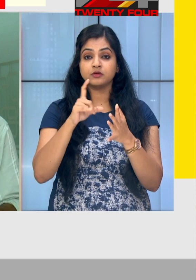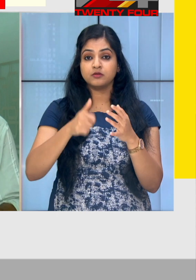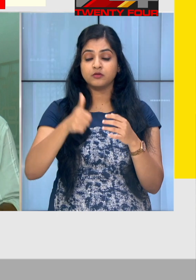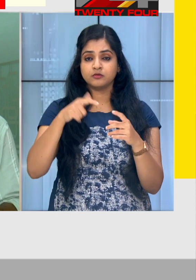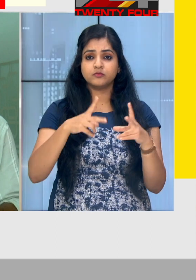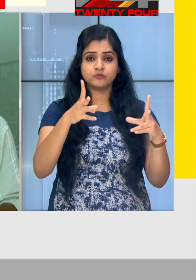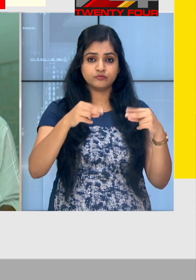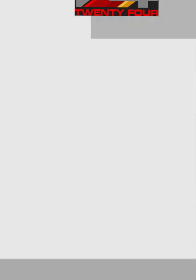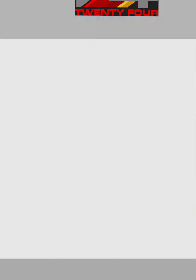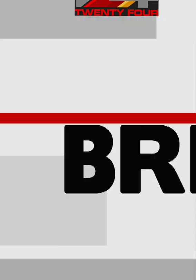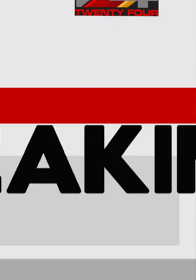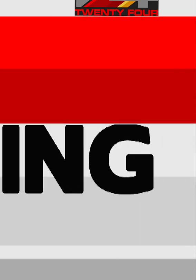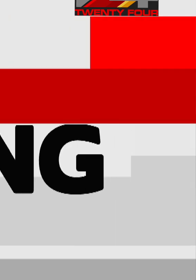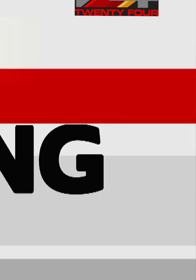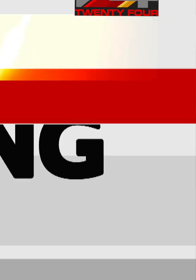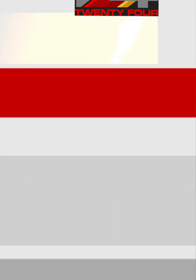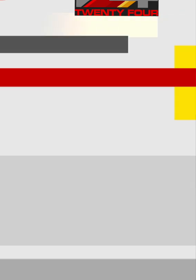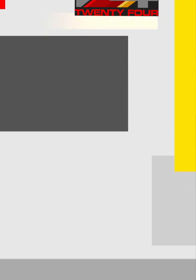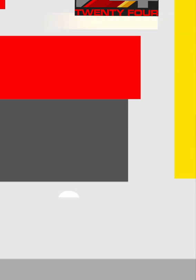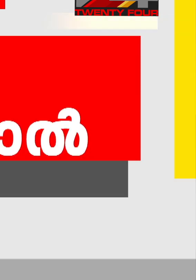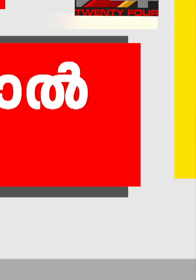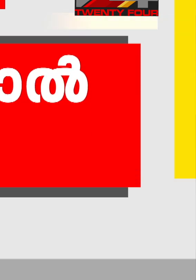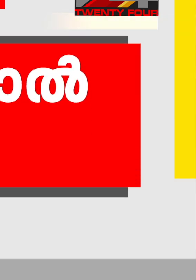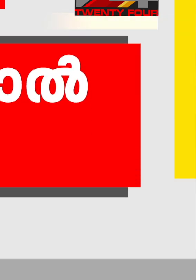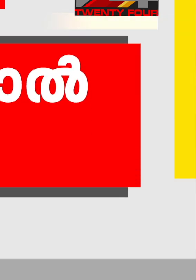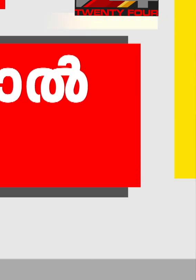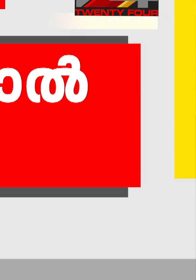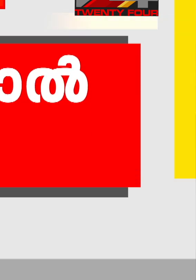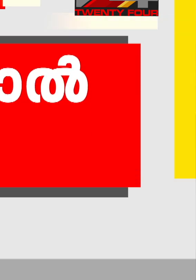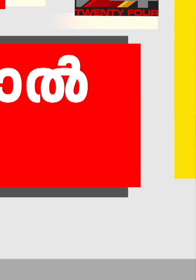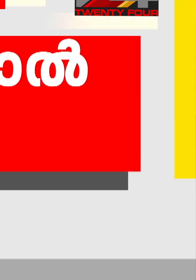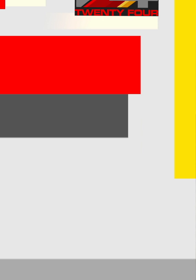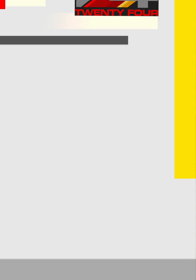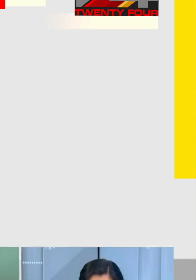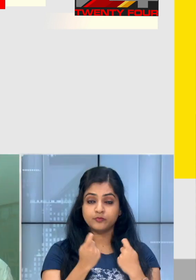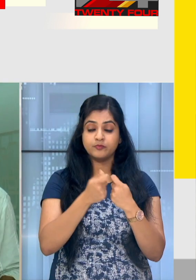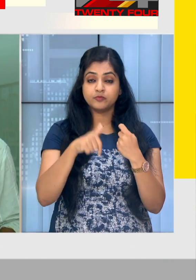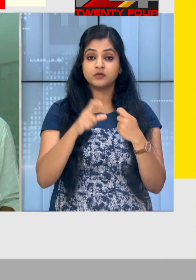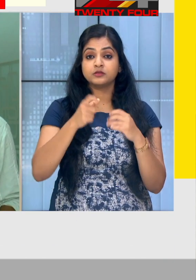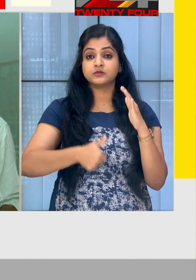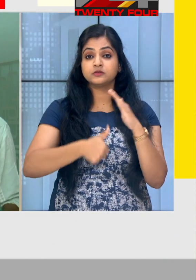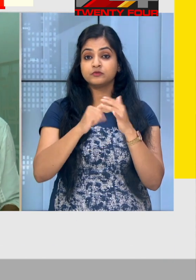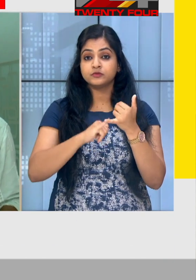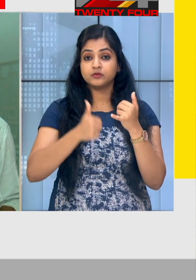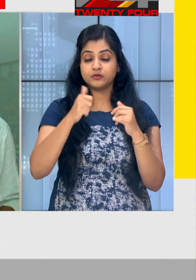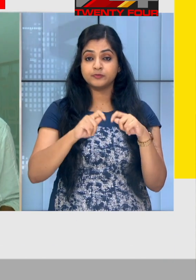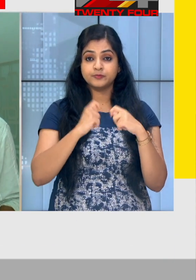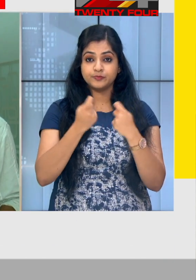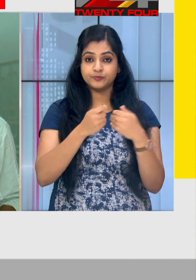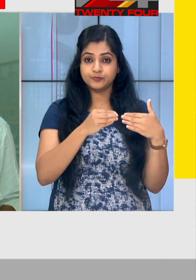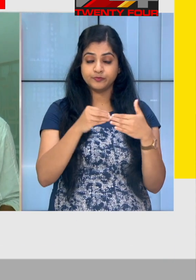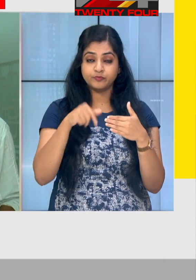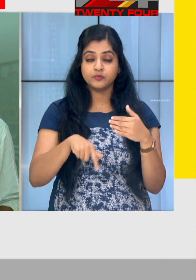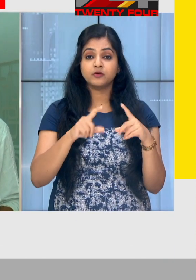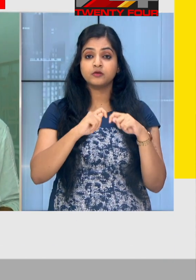അവലോകനം നടത്തണം. സംസ്ഥാനാടിസ്ഥാനത്തിൽ ബന്ധപ്പെട്ട വകുപ്പുകൾ ചീഫ് സെക്രട്ടറിയുടെ നേതൃത്വത്തിൽ 10 ദിവസത്തിൽ ഒരിക്കൽ വകുപ്പ് സെക്രട്ടറിമാരുടെ യോഗം കൂടി